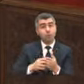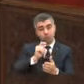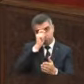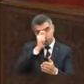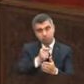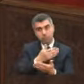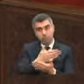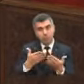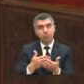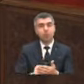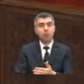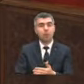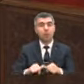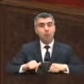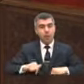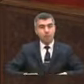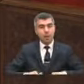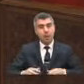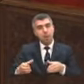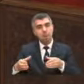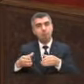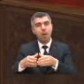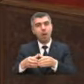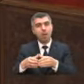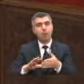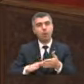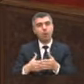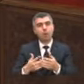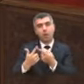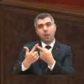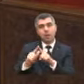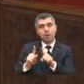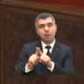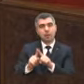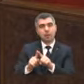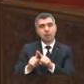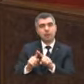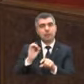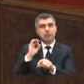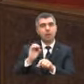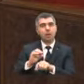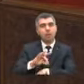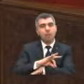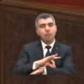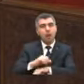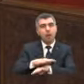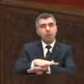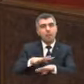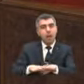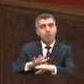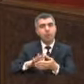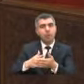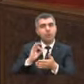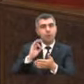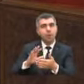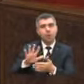لا كتقوم به لا الوزاره لا الشركاء ديالها، بما فيها المبادره الوطنيه للتنميه البشريه اللي خدات على عاتقها التعليم الاولي